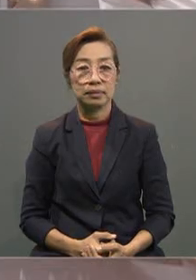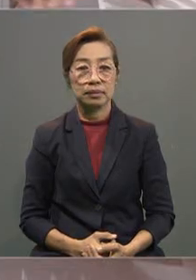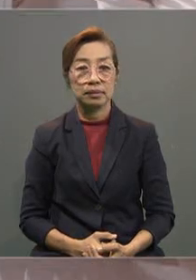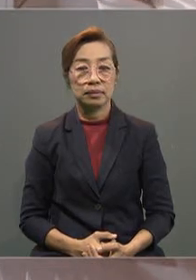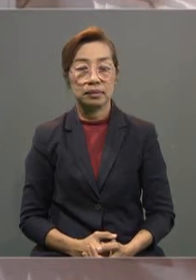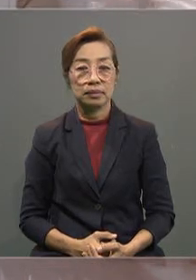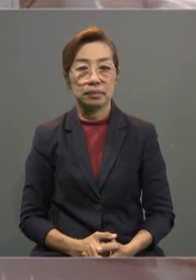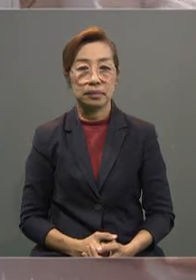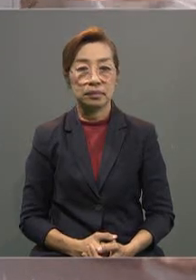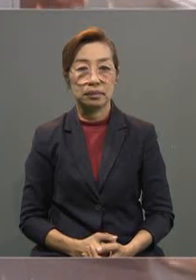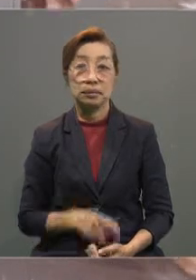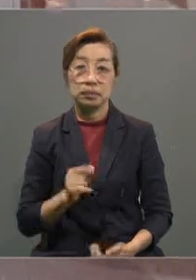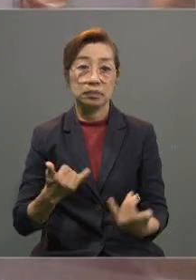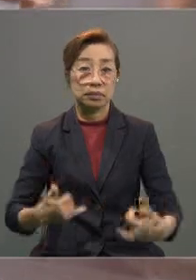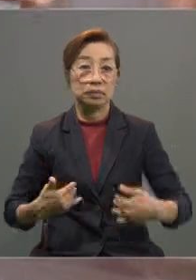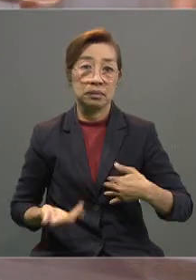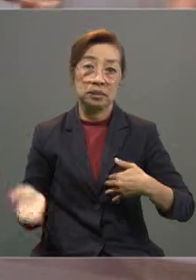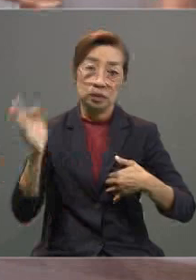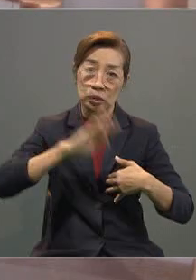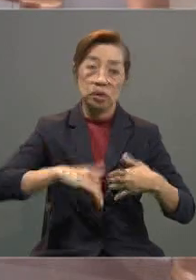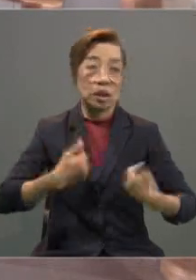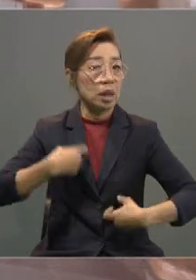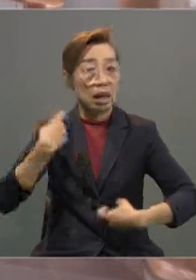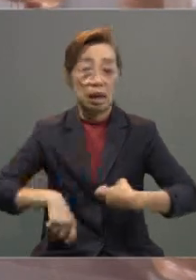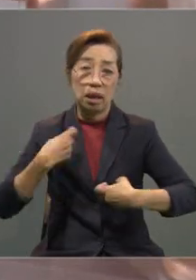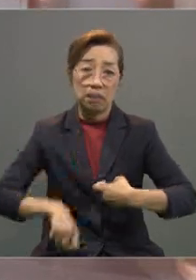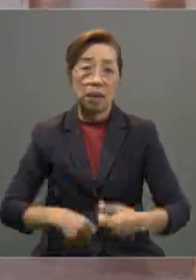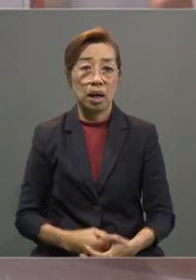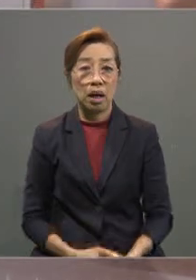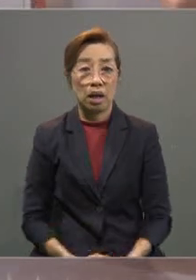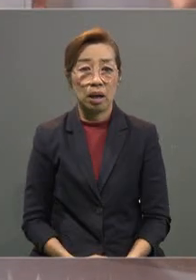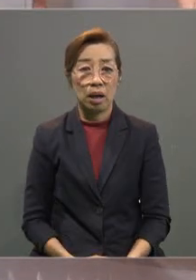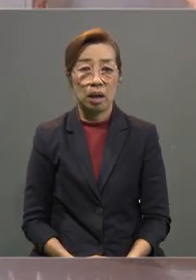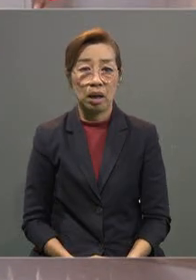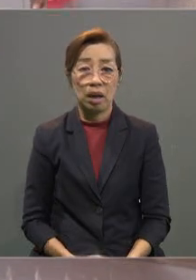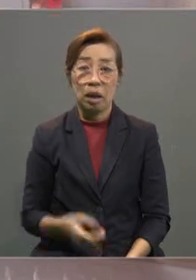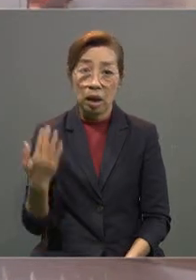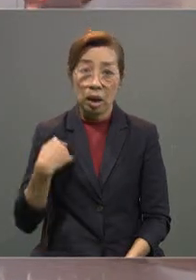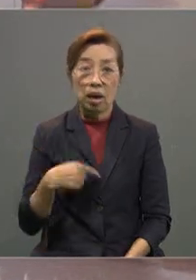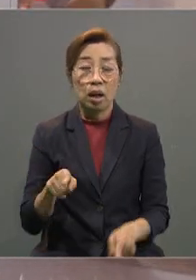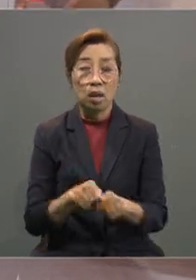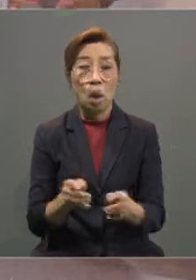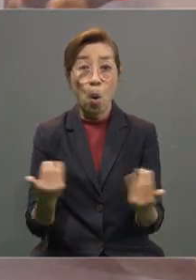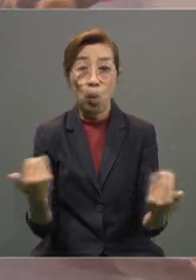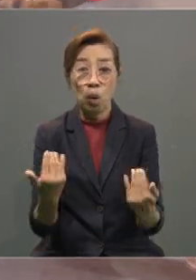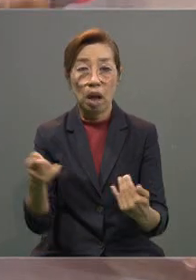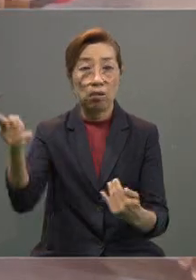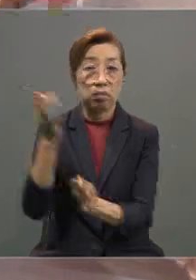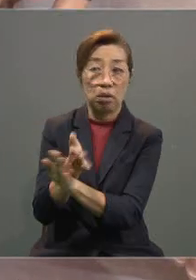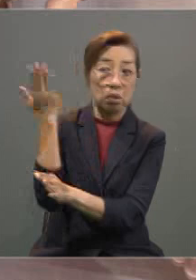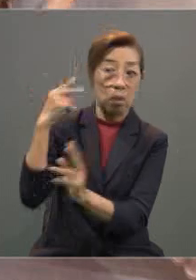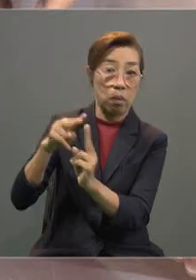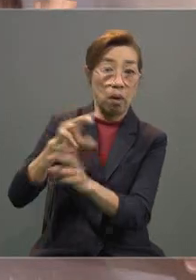ค่ะก็ใช้ชีวิตแบบระบาดระแวงตอนนี้คือตั้งแต่เกิดเรื่องมาลูกก็ไม่ได้ออกจากห้องเลยค่ะก็